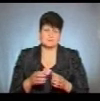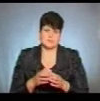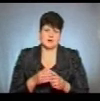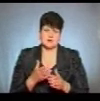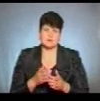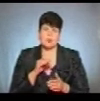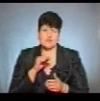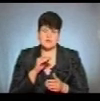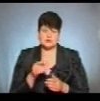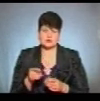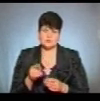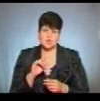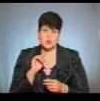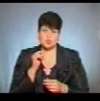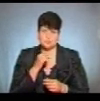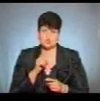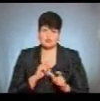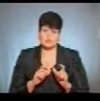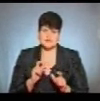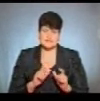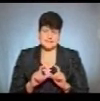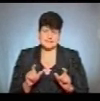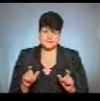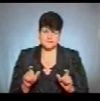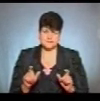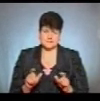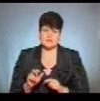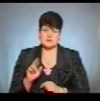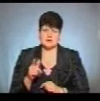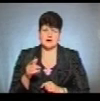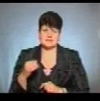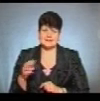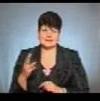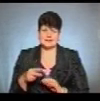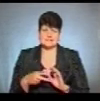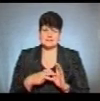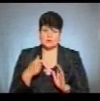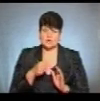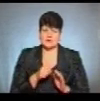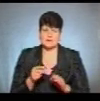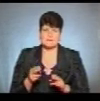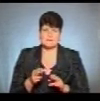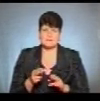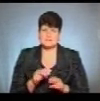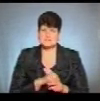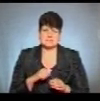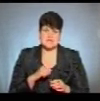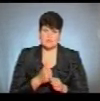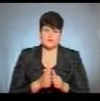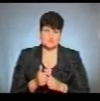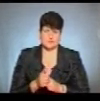професор в Тернопільському економічному університеті. Ярослав Гасай, 37 років, безпартійний, самовисуванець, тимчасово не